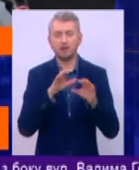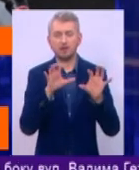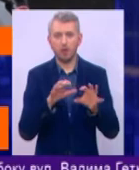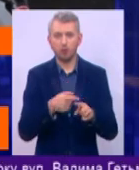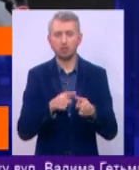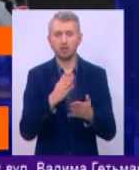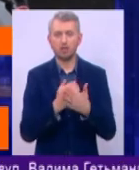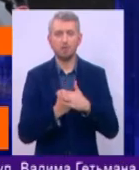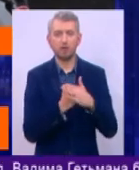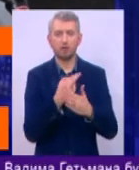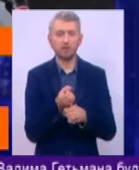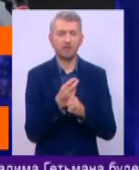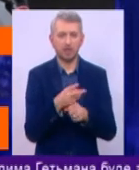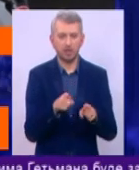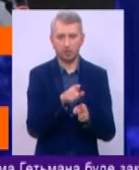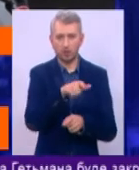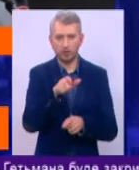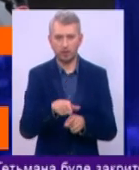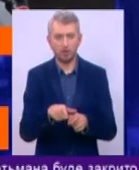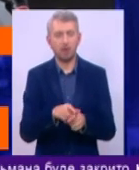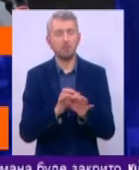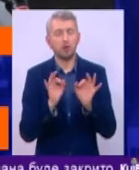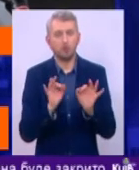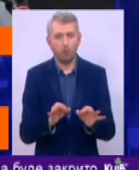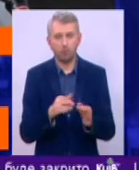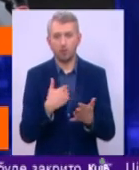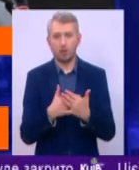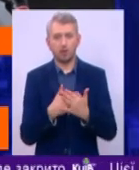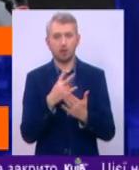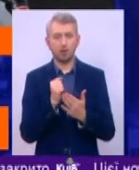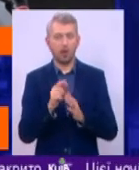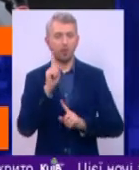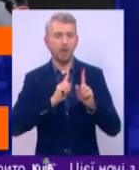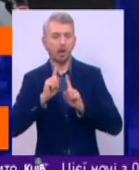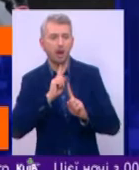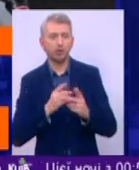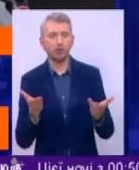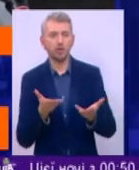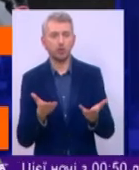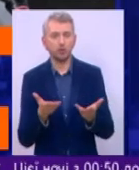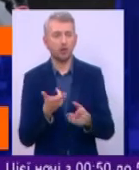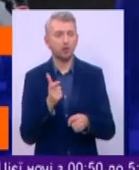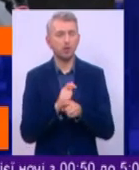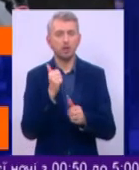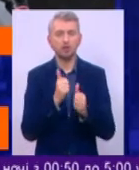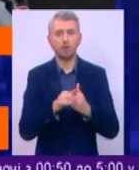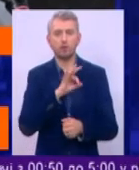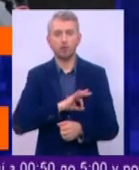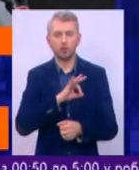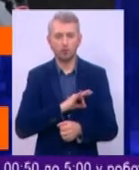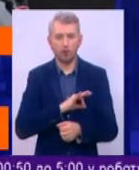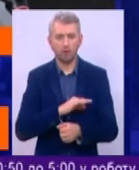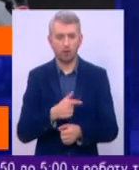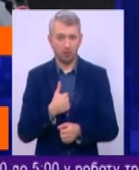є підставою для звільнення таких осіб. Безумовно, наприклад, на нарадах якихось дуже часто використовуються. Я